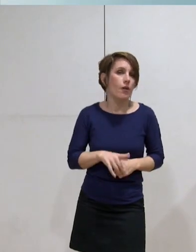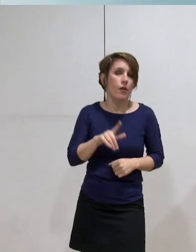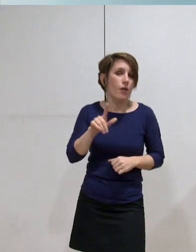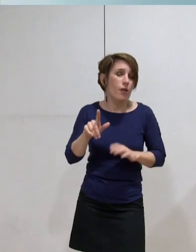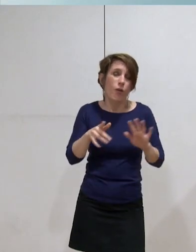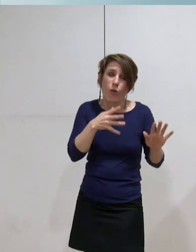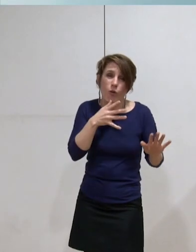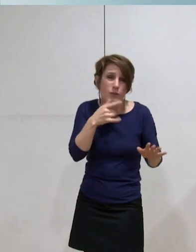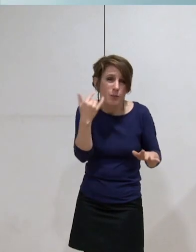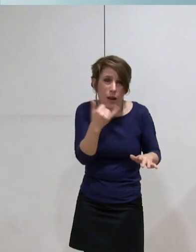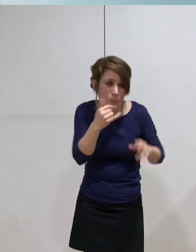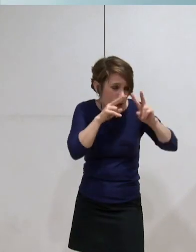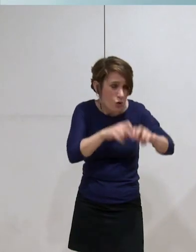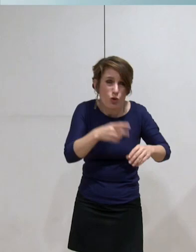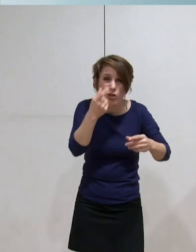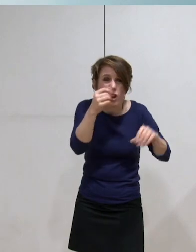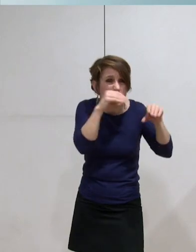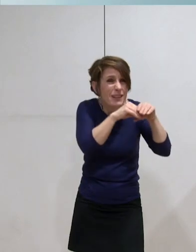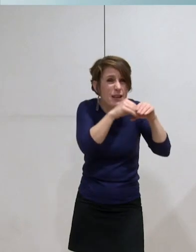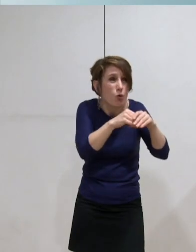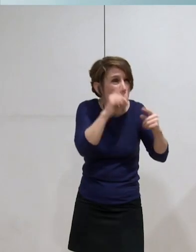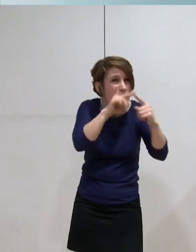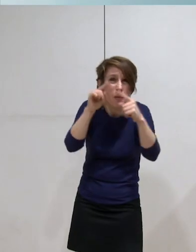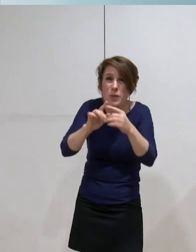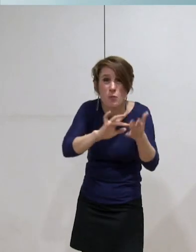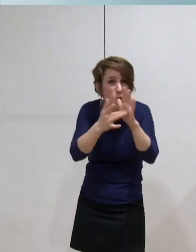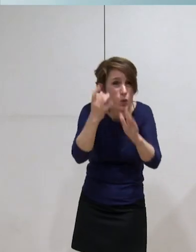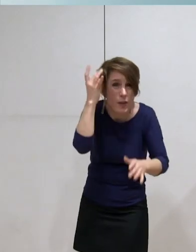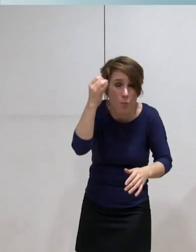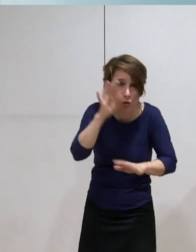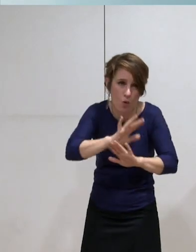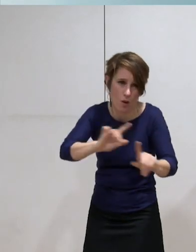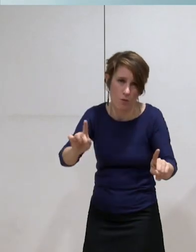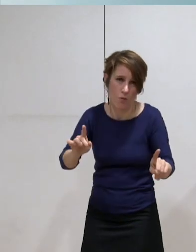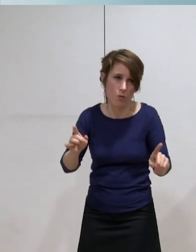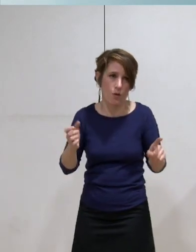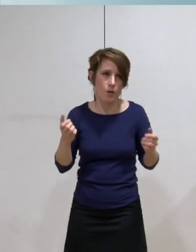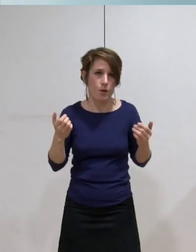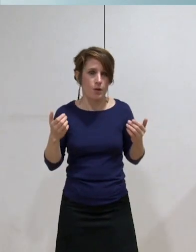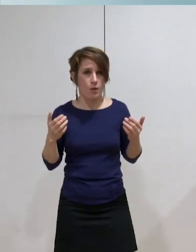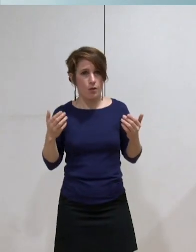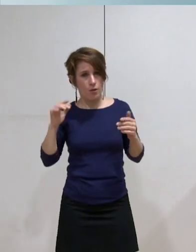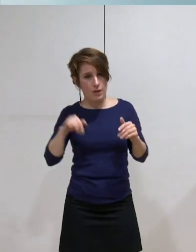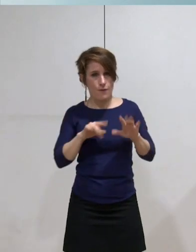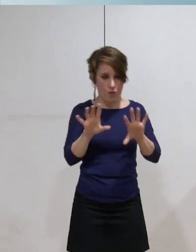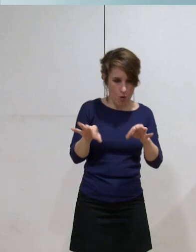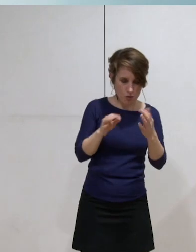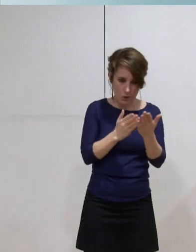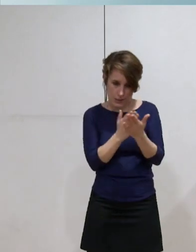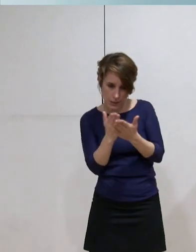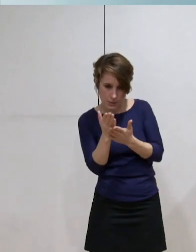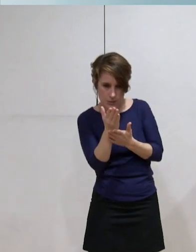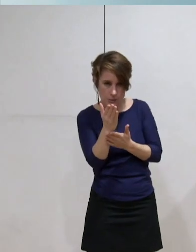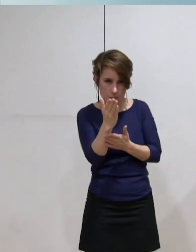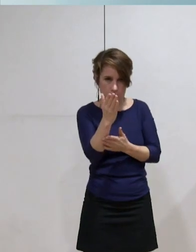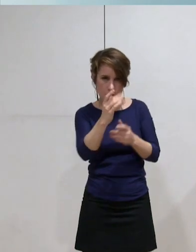n'importe quoi il nous faut emprunter le juste et étroit chemin qui aura le moins de conséquence sur la vie de